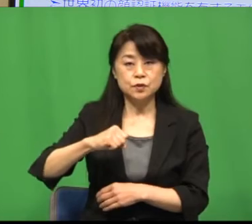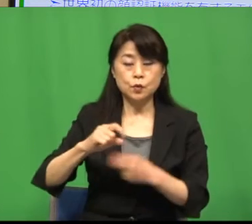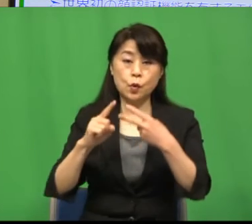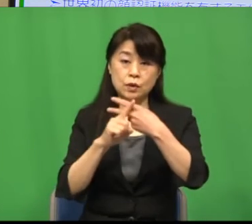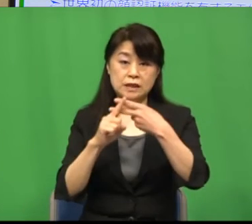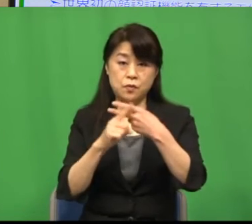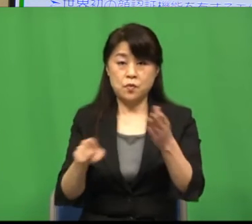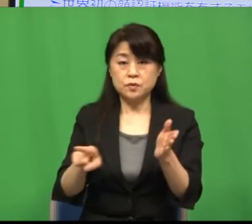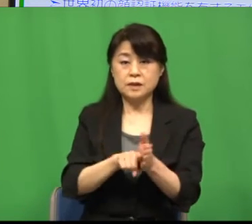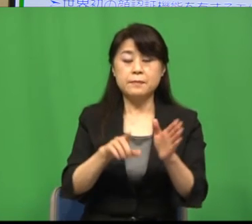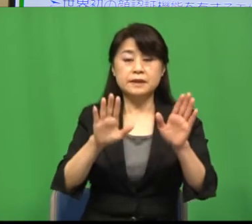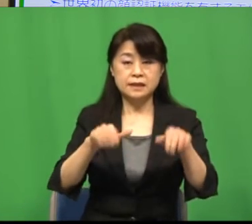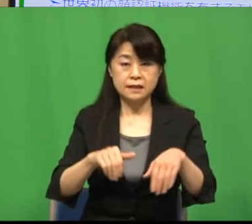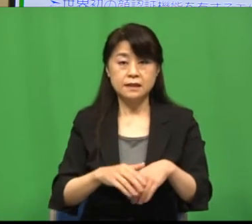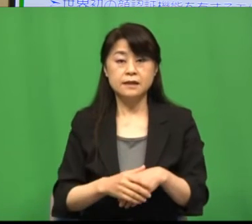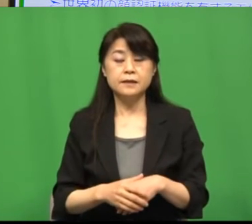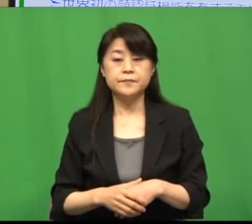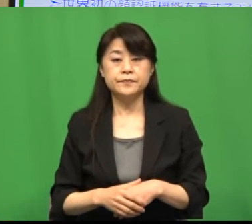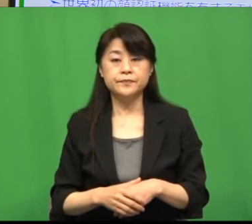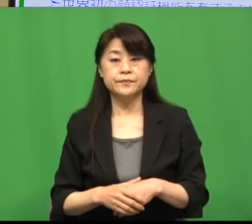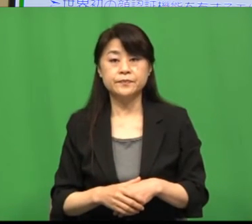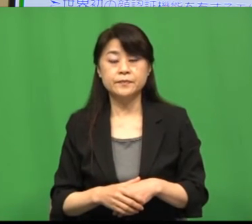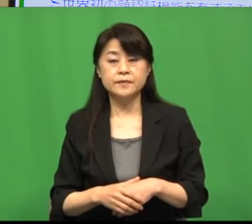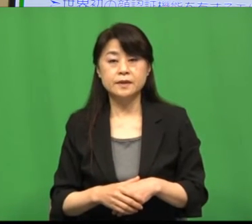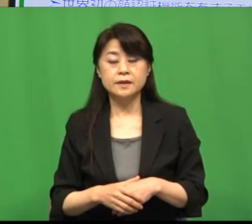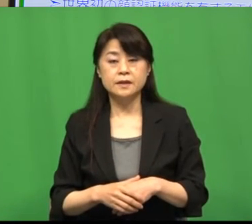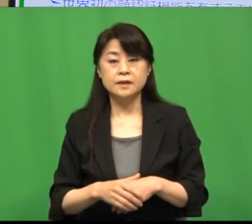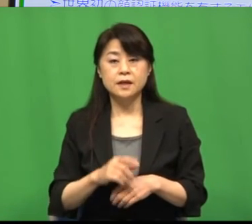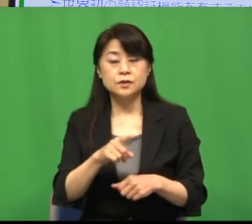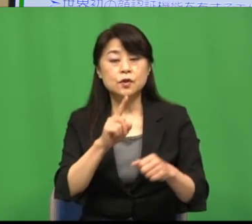されました。この機能を導入